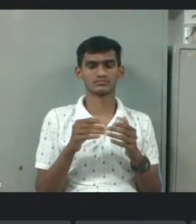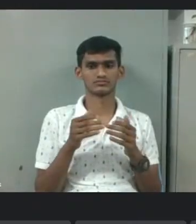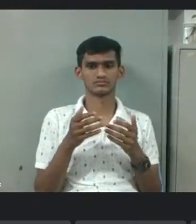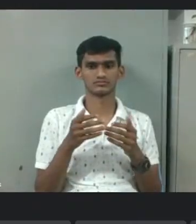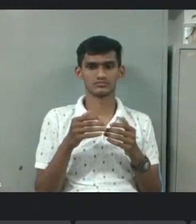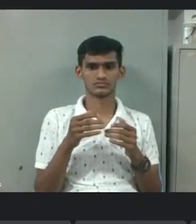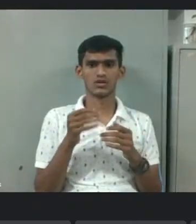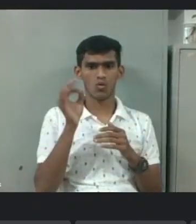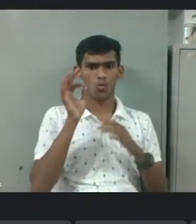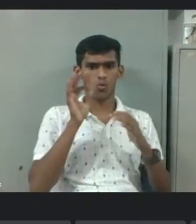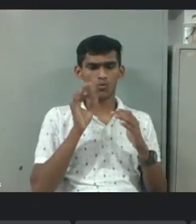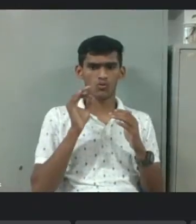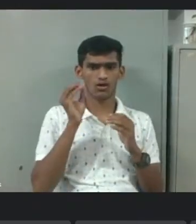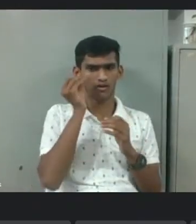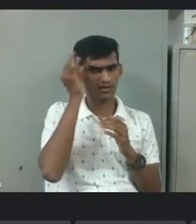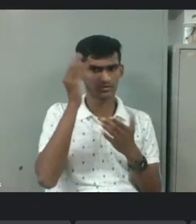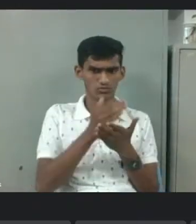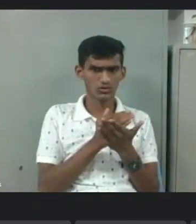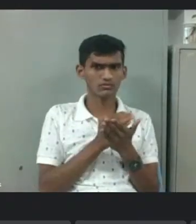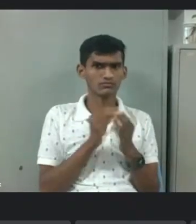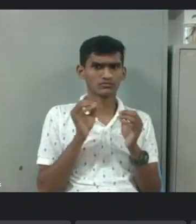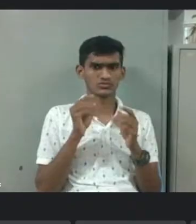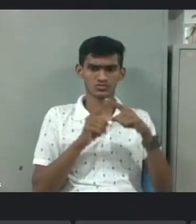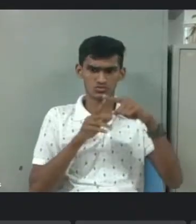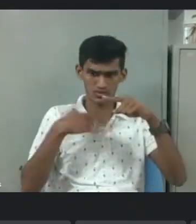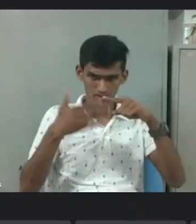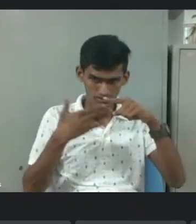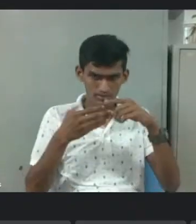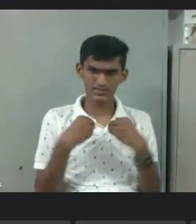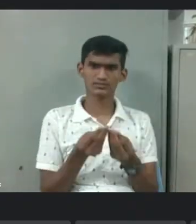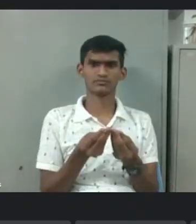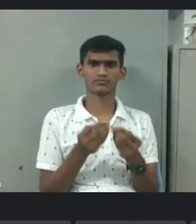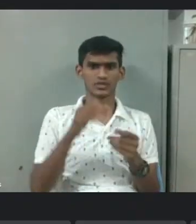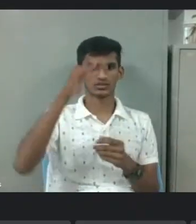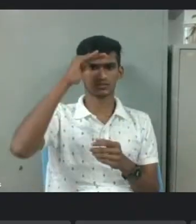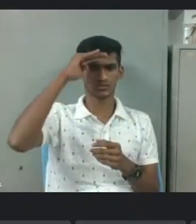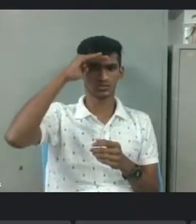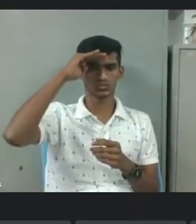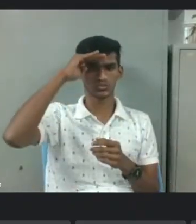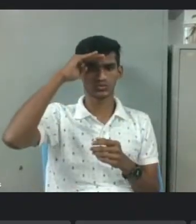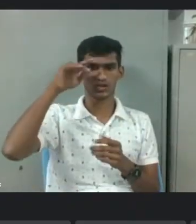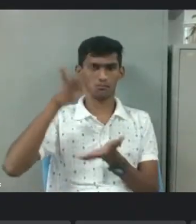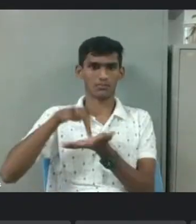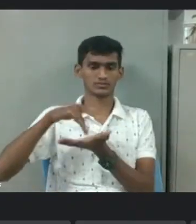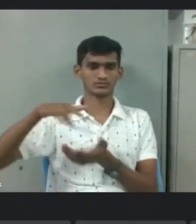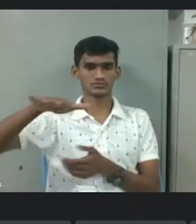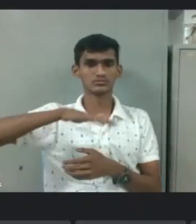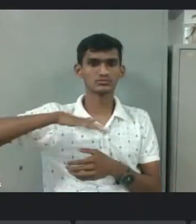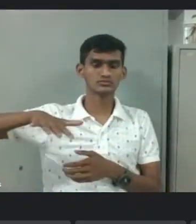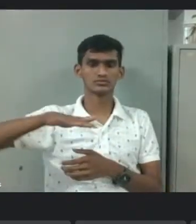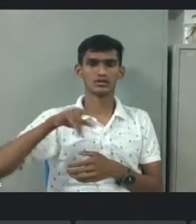നടക്കുന്നുണ്ട്. കുറച്ചൊക്കെ ആശാ വർക്കർമാർക്ക് ട്രെയിനിങ് കൊടുക്കുന്നുണ്ട്. ഇപ്പൊ തൃശ്ശൂർ ജില്ലയിൽ NIPMRന്റെ നേതൃത്വത്തിൽ